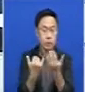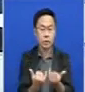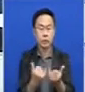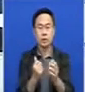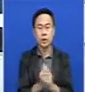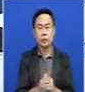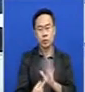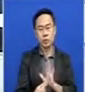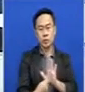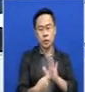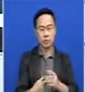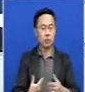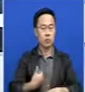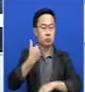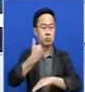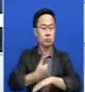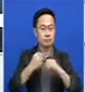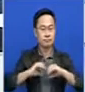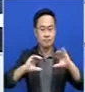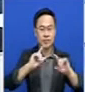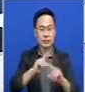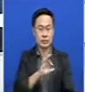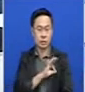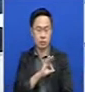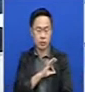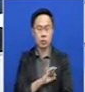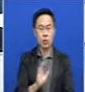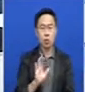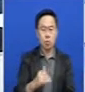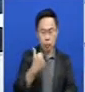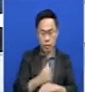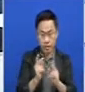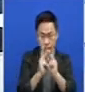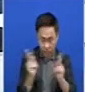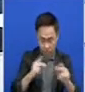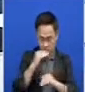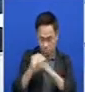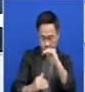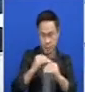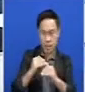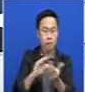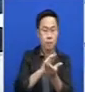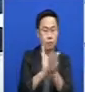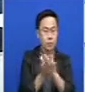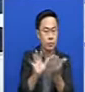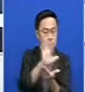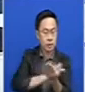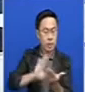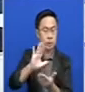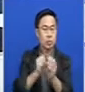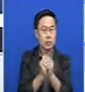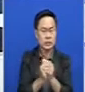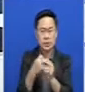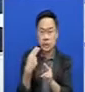ว่ามี1ตัวแทนนะครับจากภาครัฐก็คือสมาชิกแล้วก็เป็นหัวหน้าคณะกรรมการพัฒนาและปฏิรูปแห่งชาติของจีนนะครับ